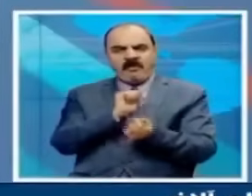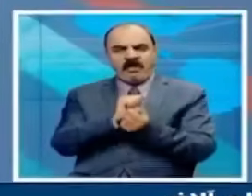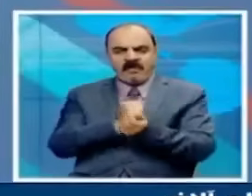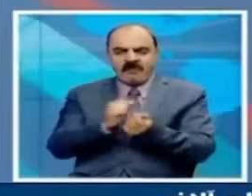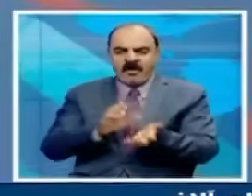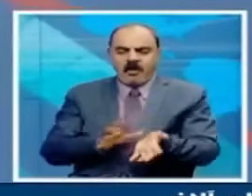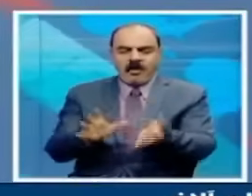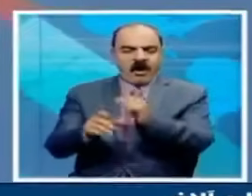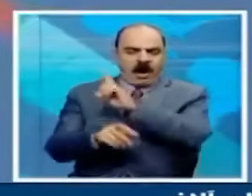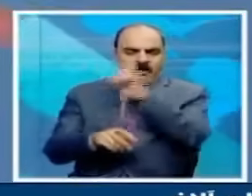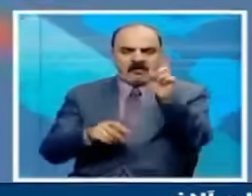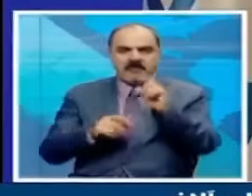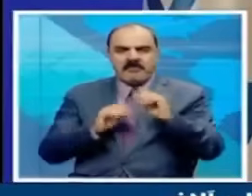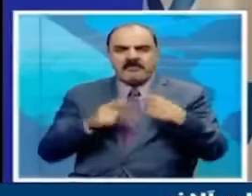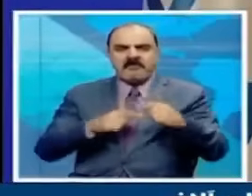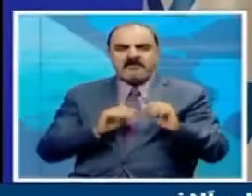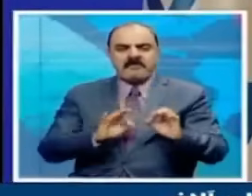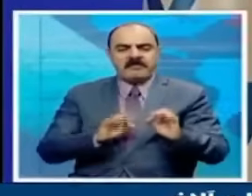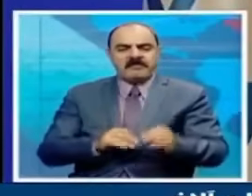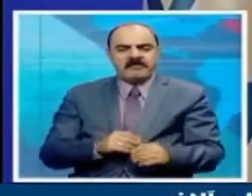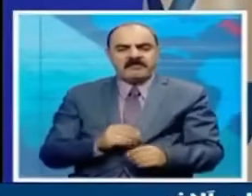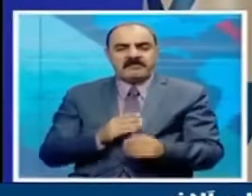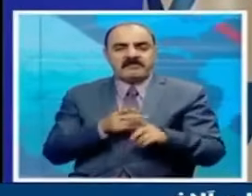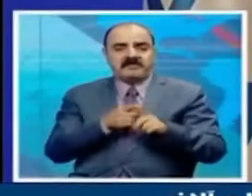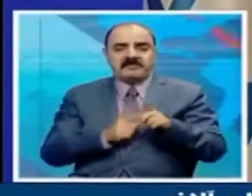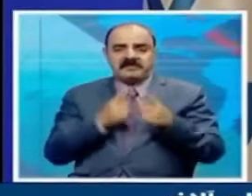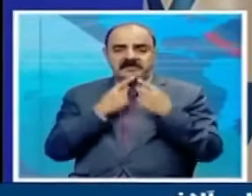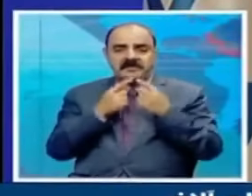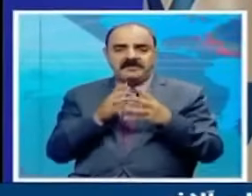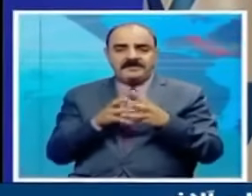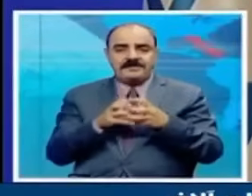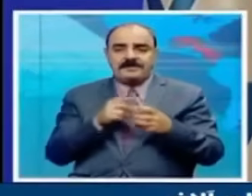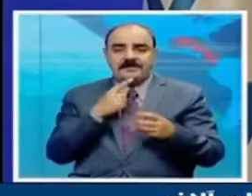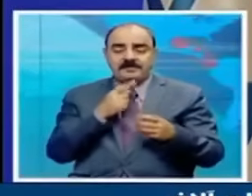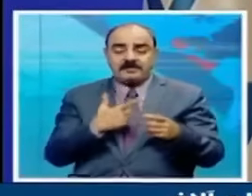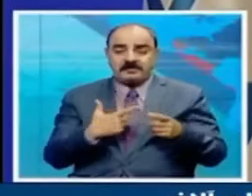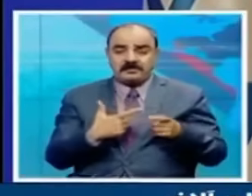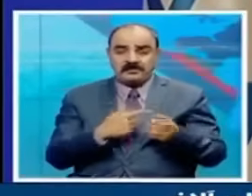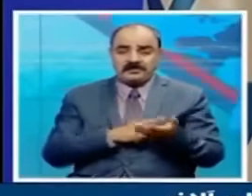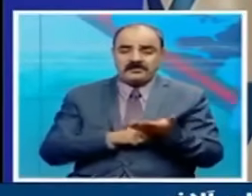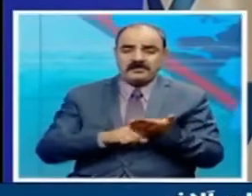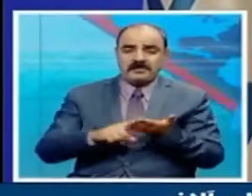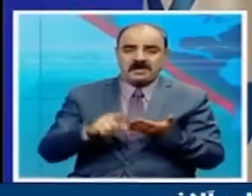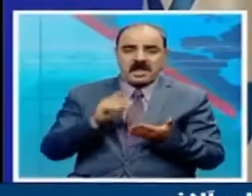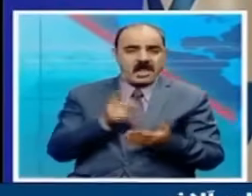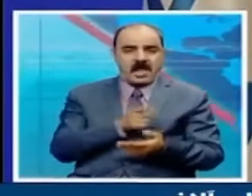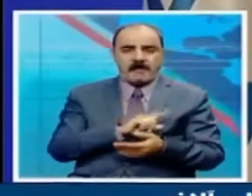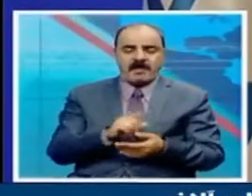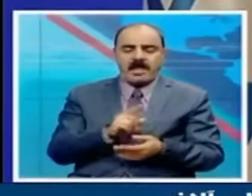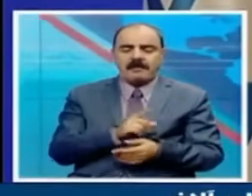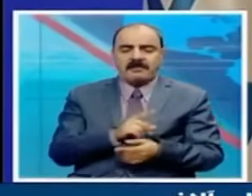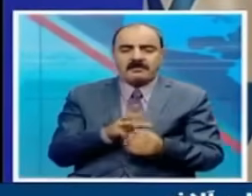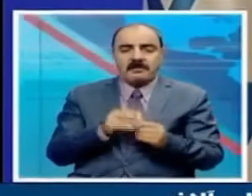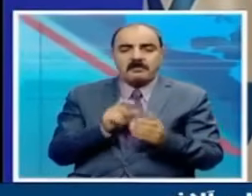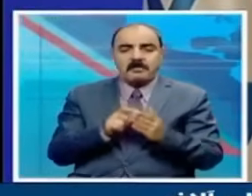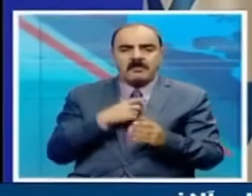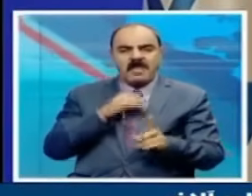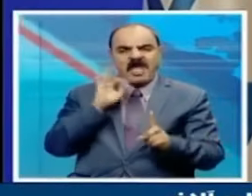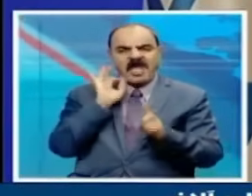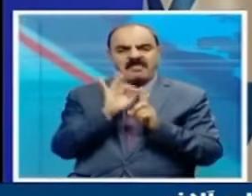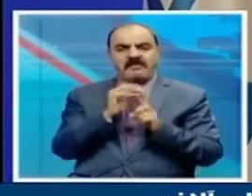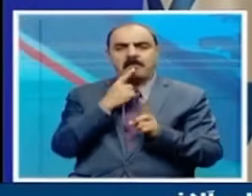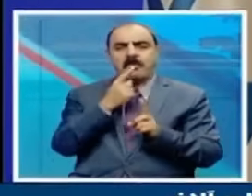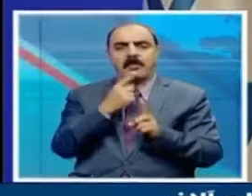سراح آلاف الأسرى الفلسطينيين في سجونها. وأكد نتنياهو أنه لن ينهي هذه الحرب دون تحقيق